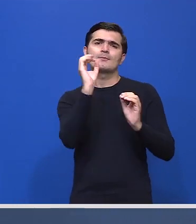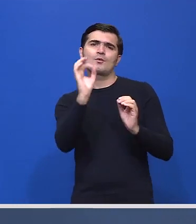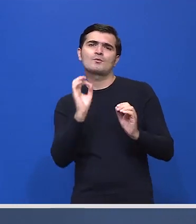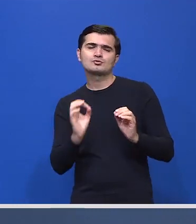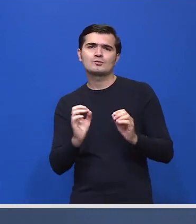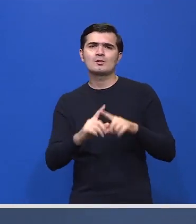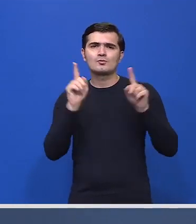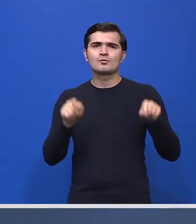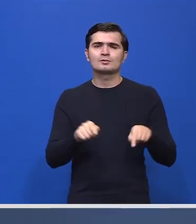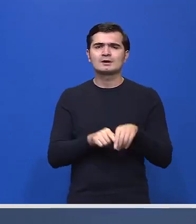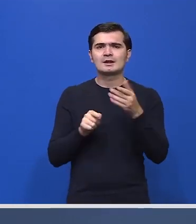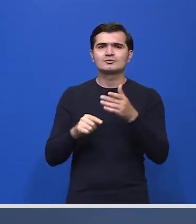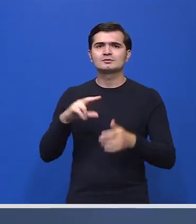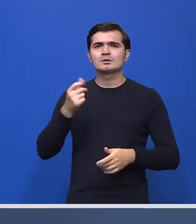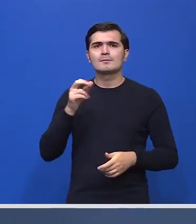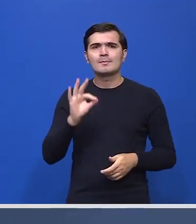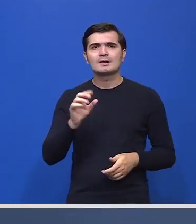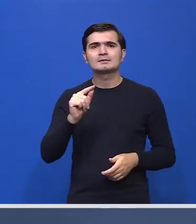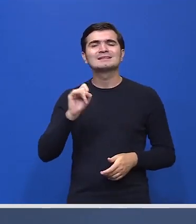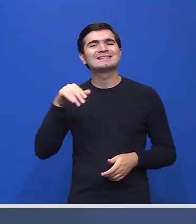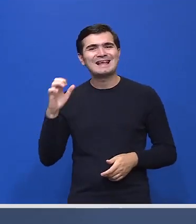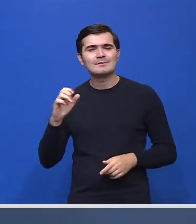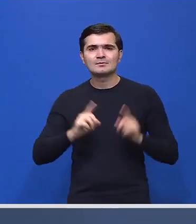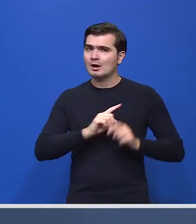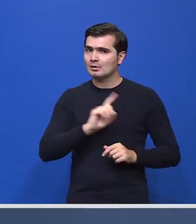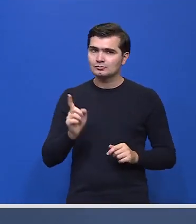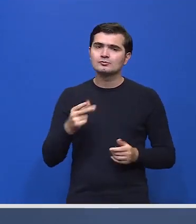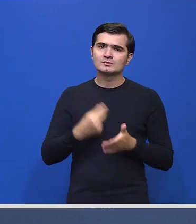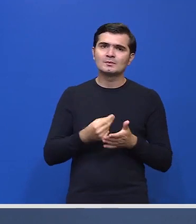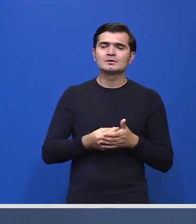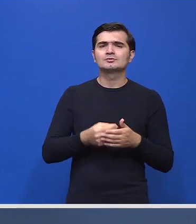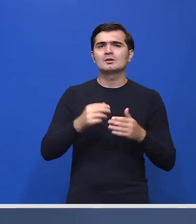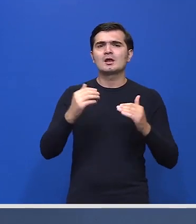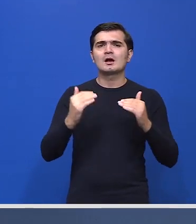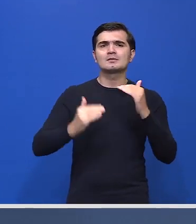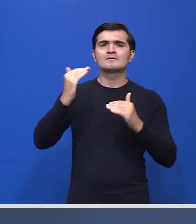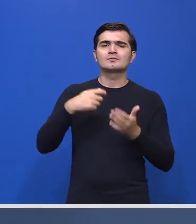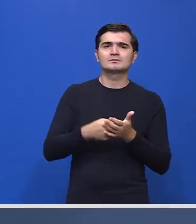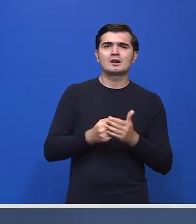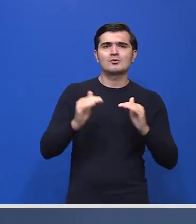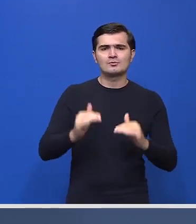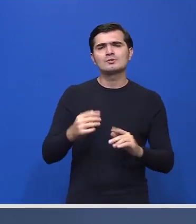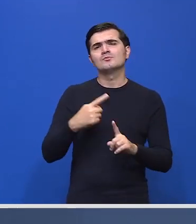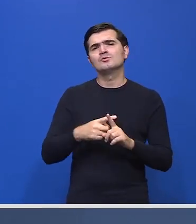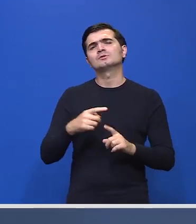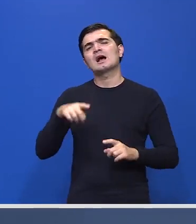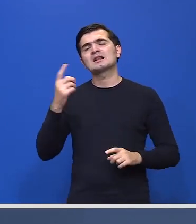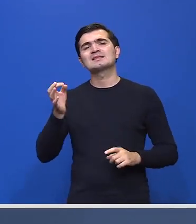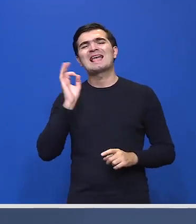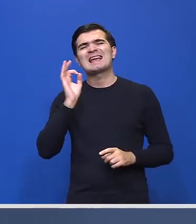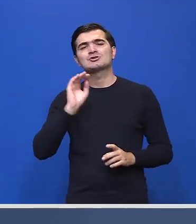contractele part-time, dacă nu, se plătesc contribuțiile la nivelul salariului minim. Pe de altă parte, există și excepțiile cu privire la